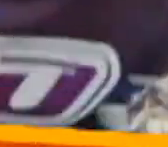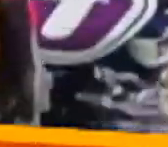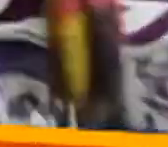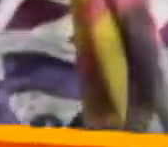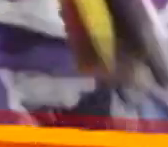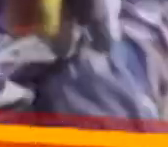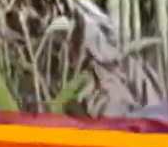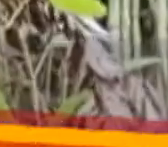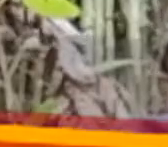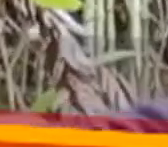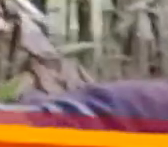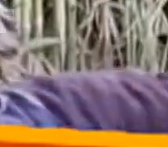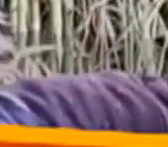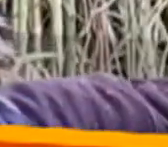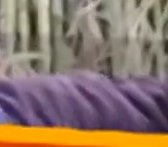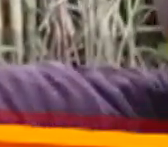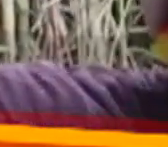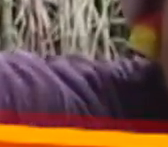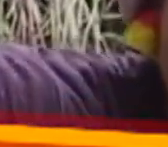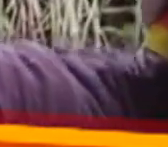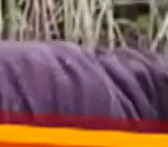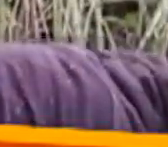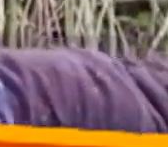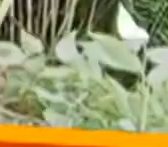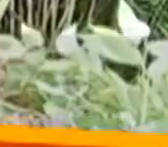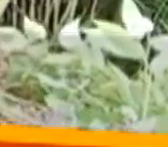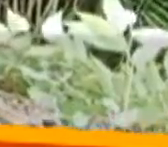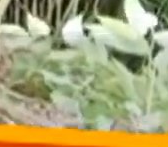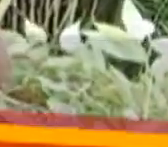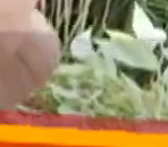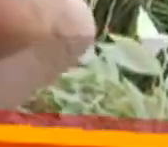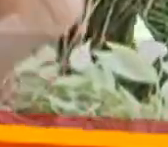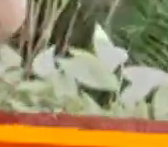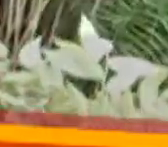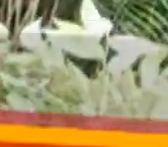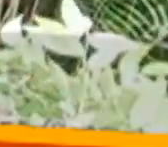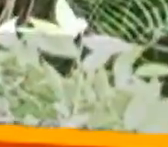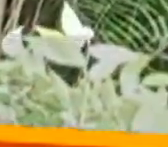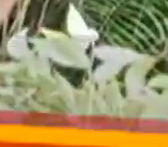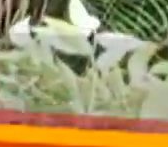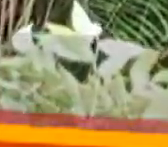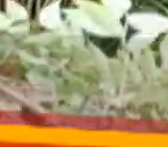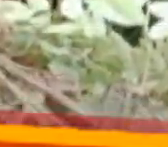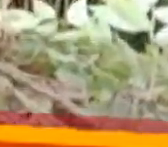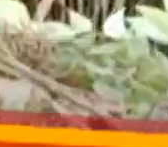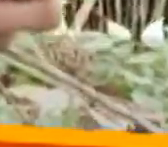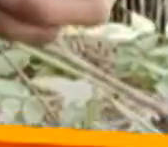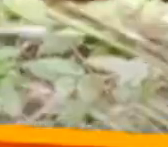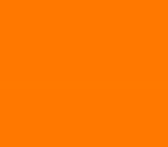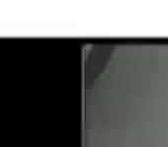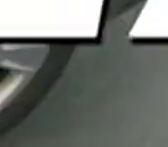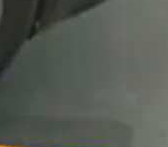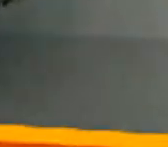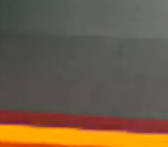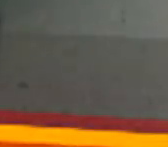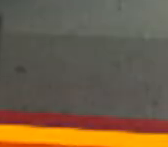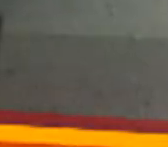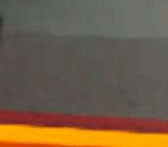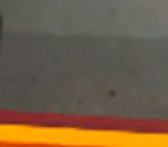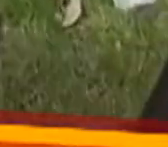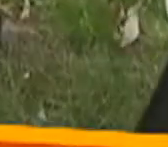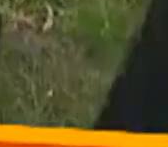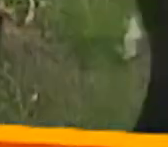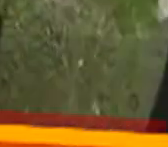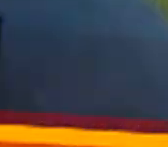Susunod, vlogger na dinakma at sa pilitang pinangiti ang mga tarsier, posibleng kasuhan.